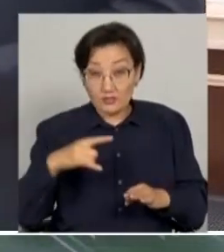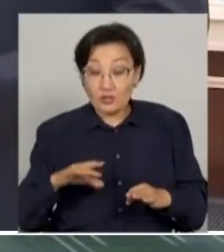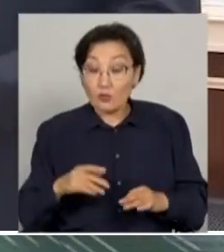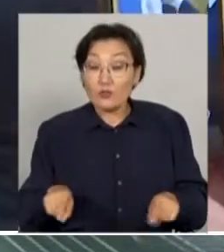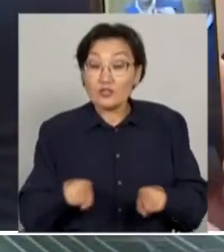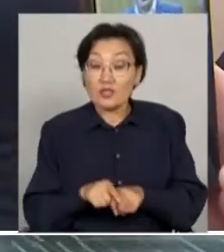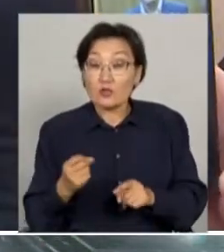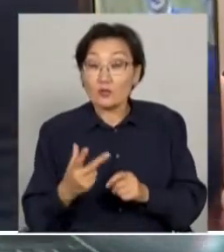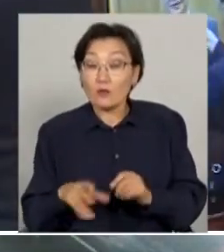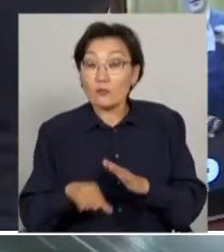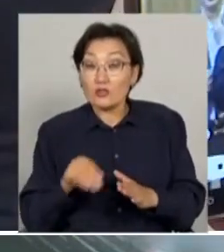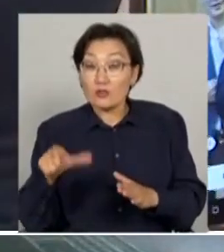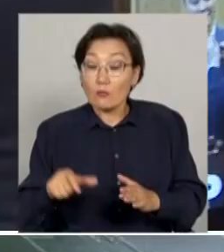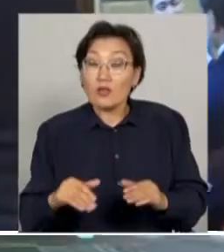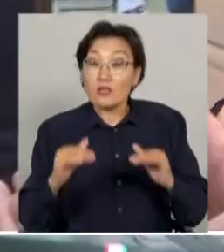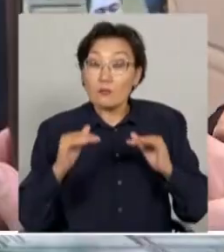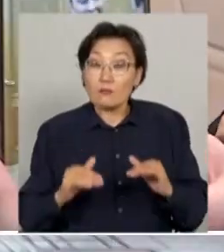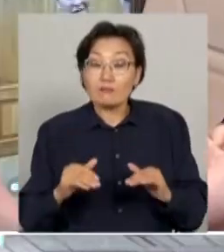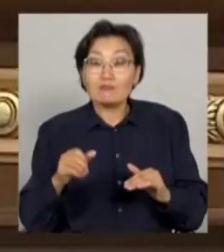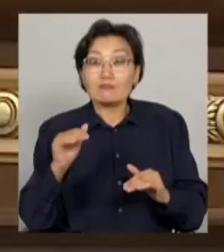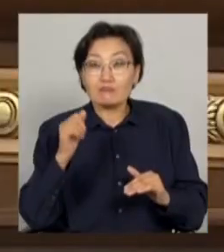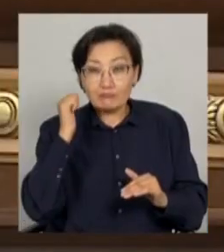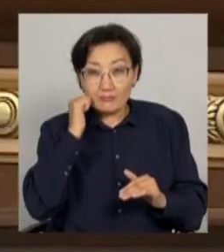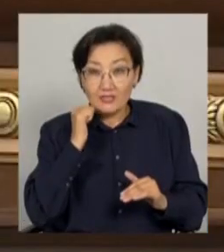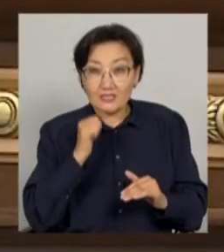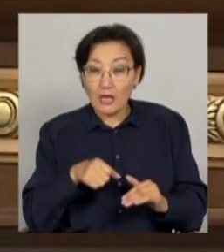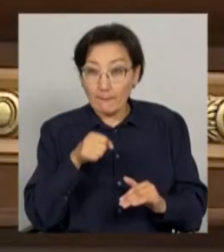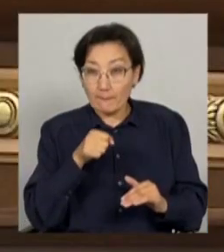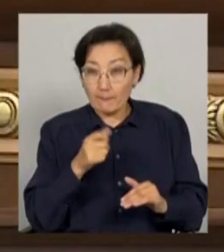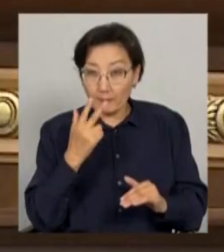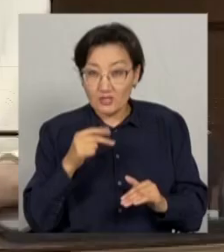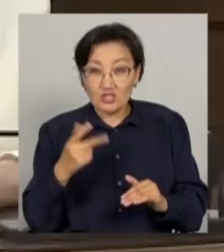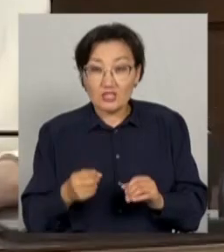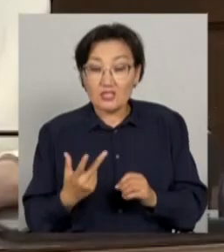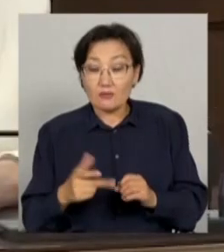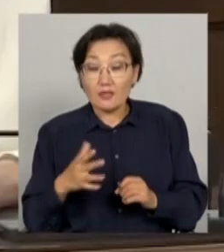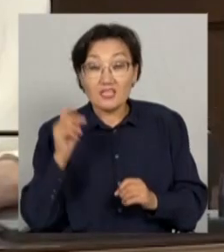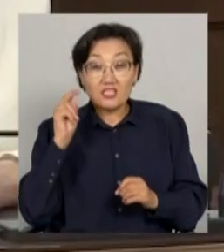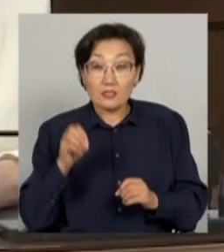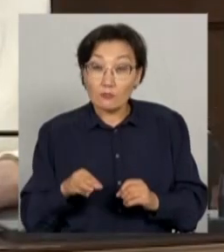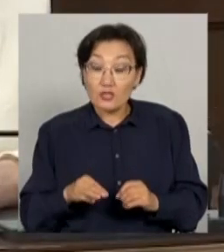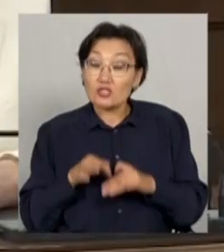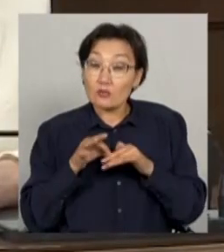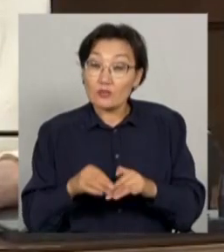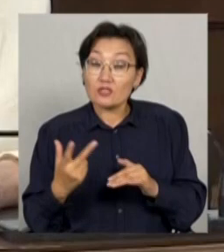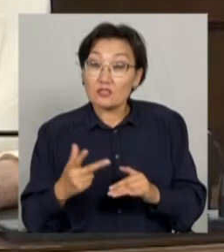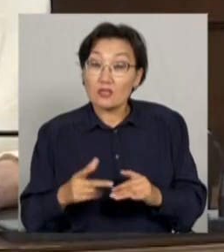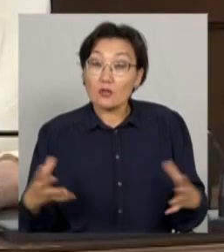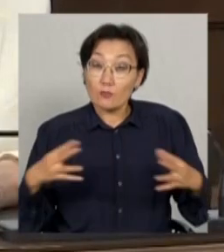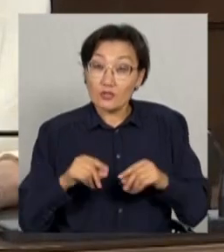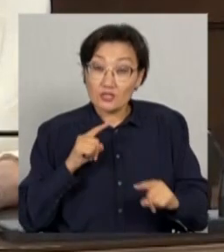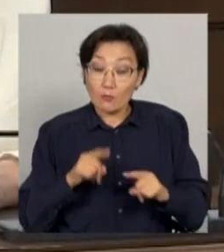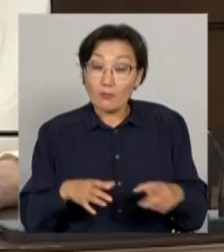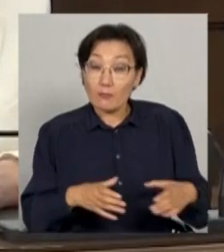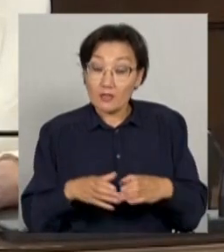так как 13 депутатов младше 35 лет. Был сессия барысында. В ходе этой сессии прошло 3 совместных заседания